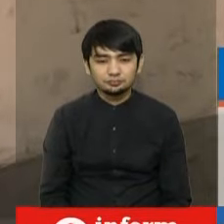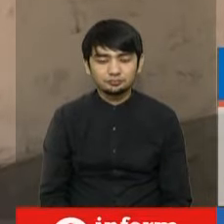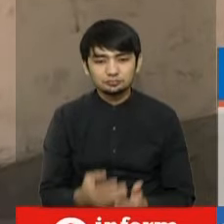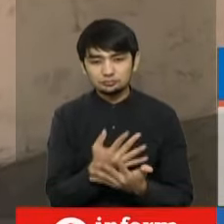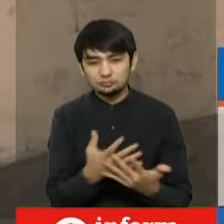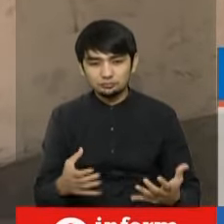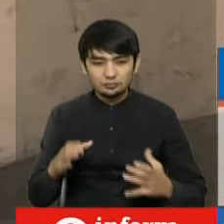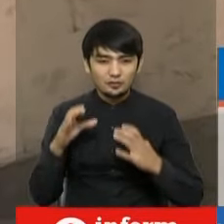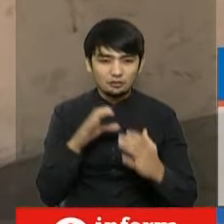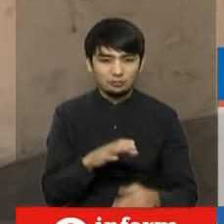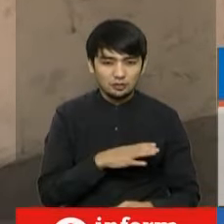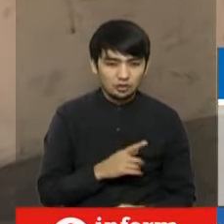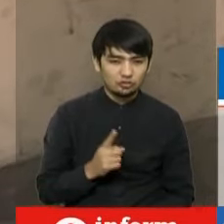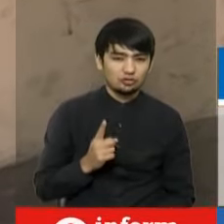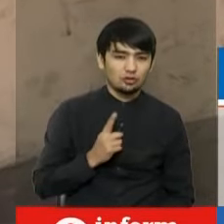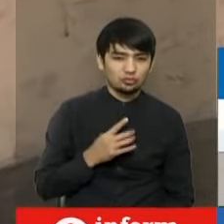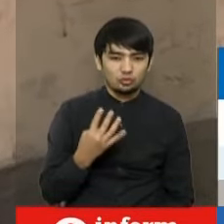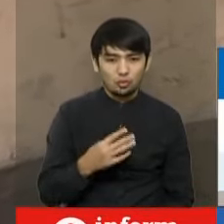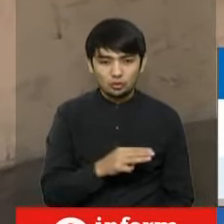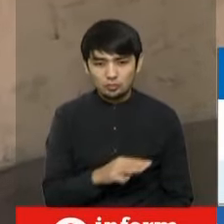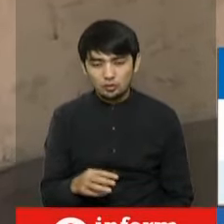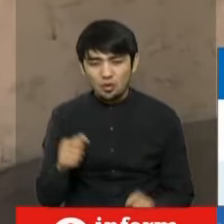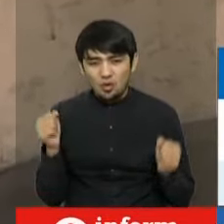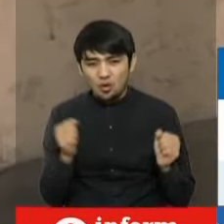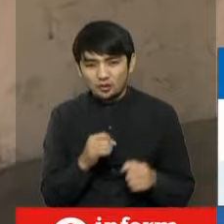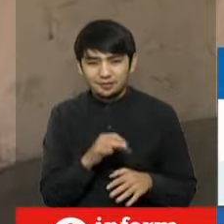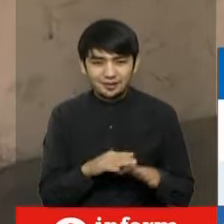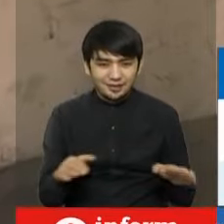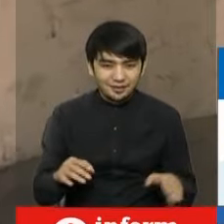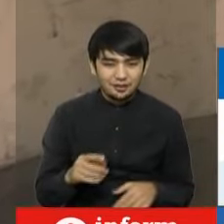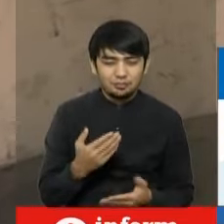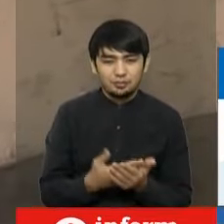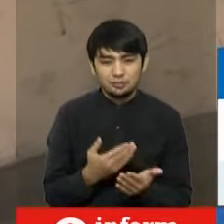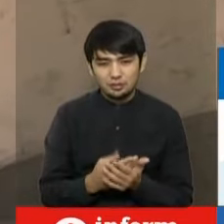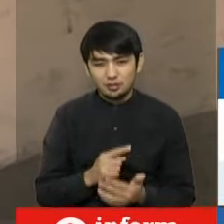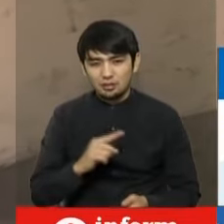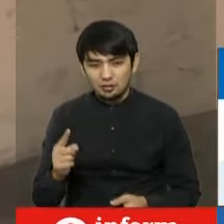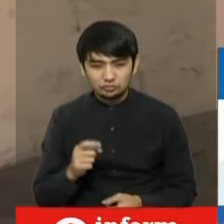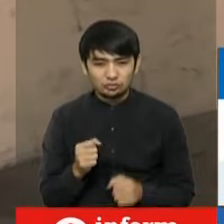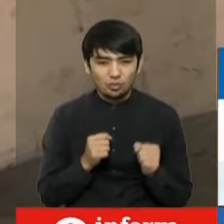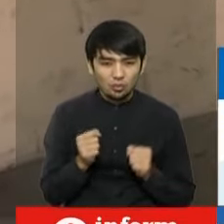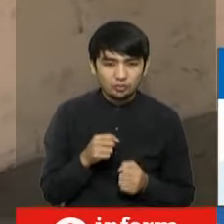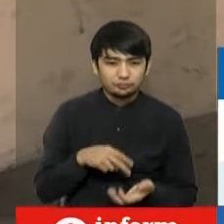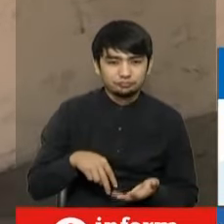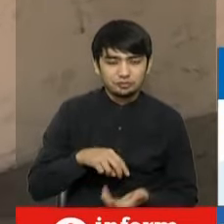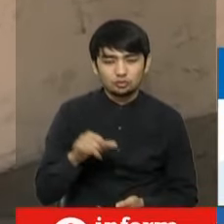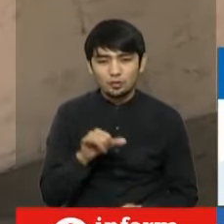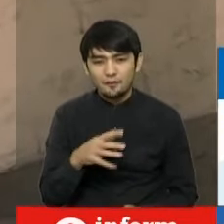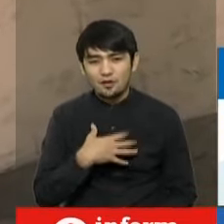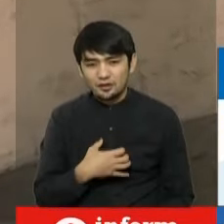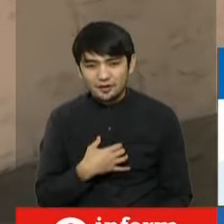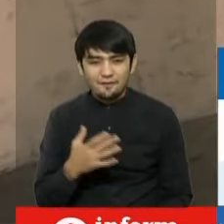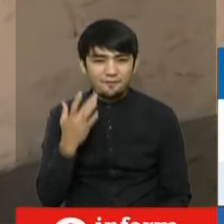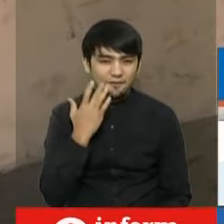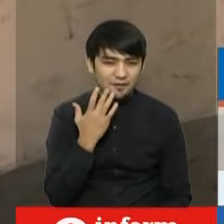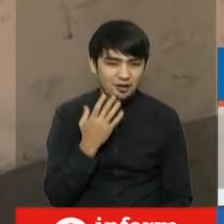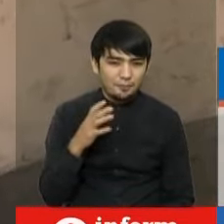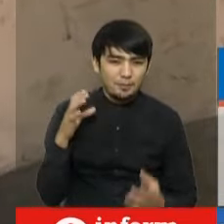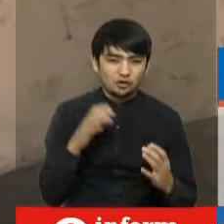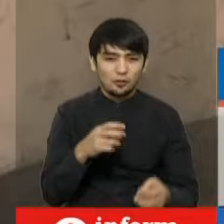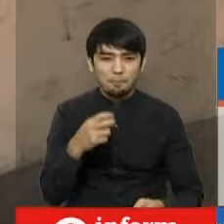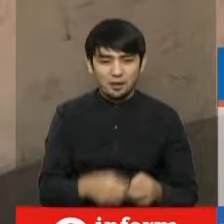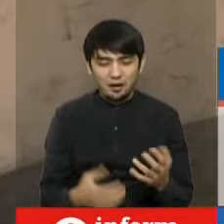Некоторые маршрутки приходится ждать по 40 минут на морозе. Дети ездят, к примеру, тоже стоят, мерзнут. В субботу и воскресенье всегда то маршрутка